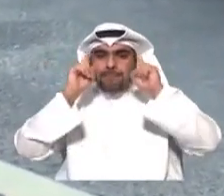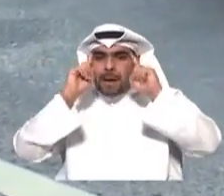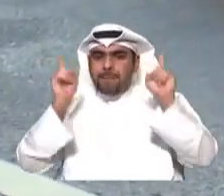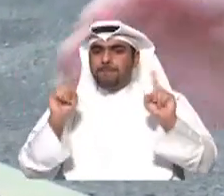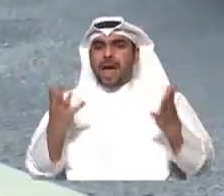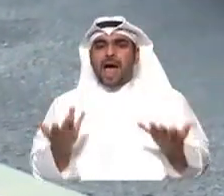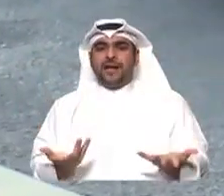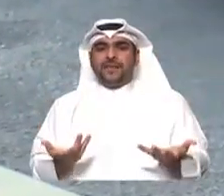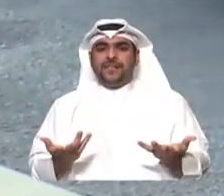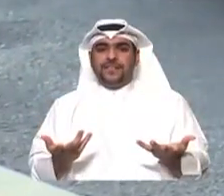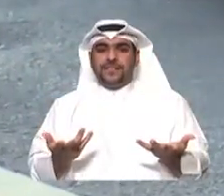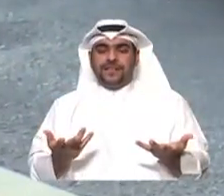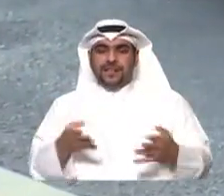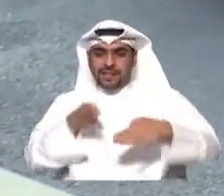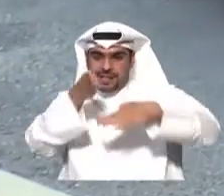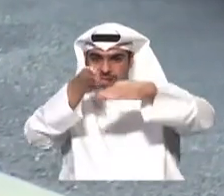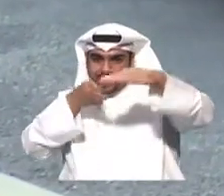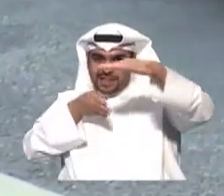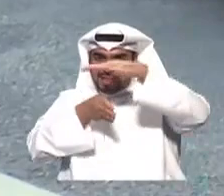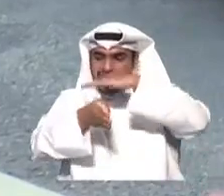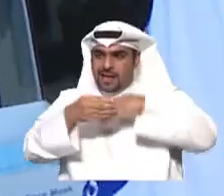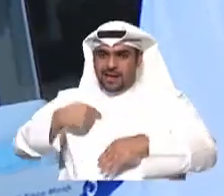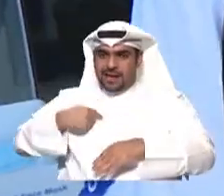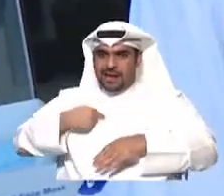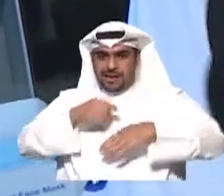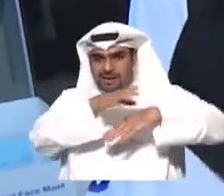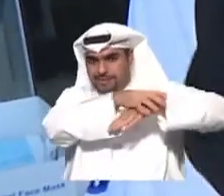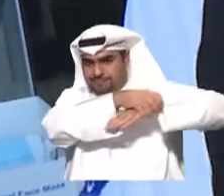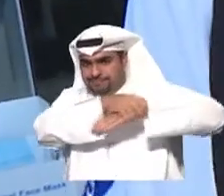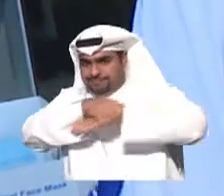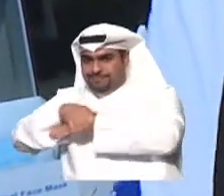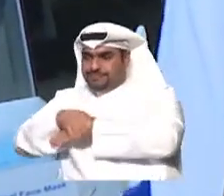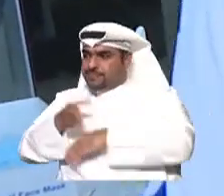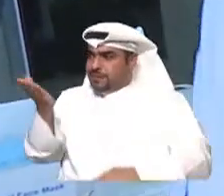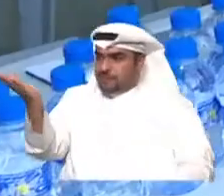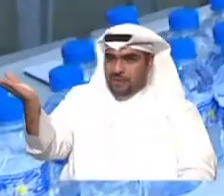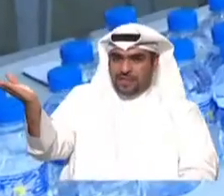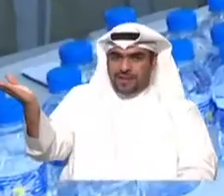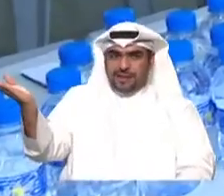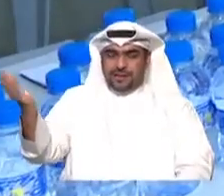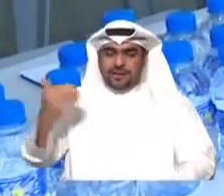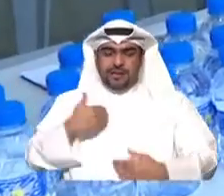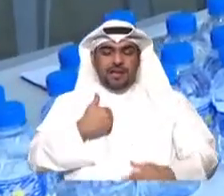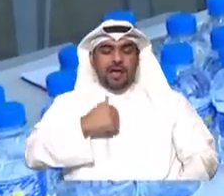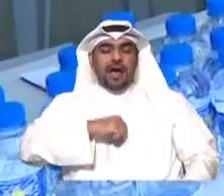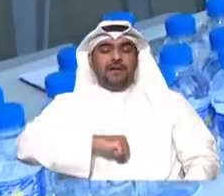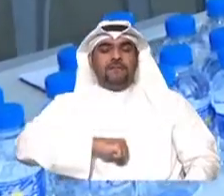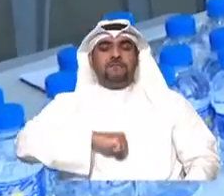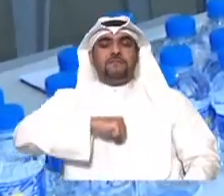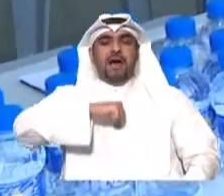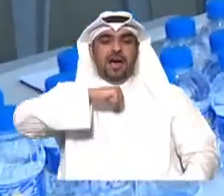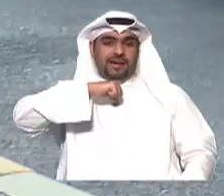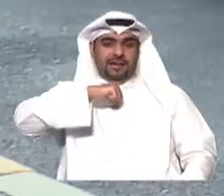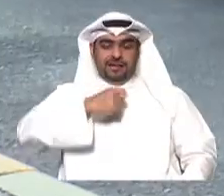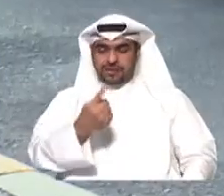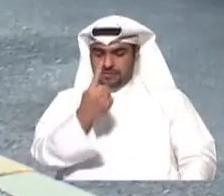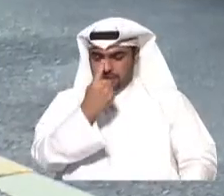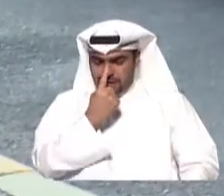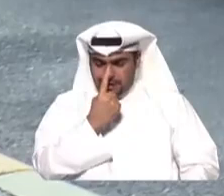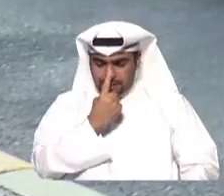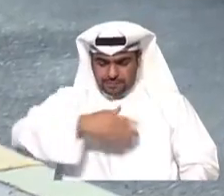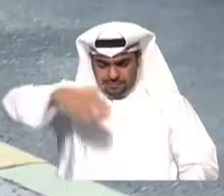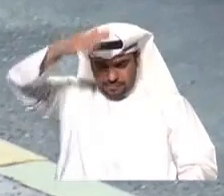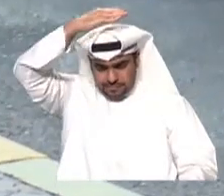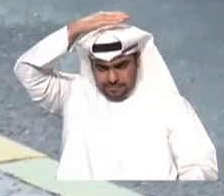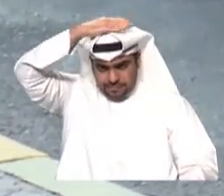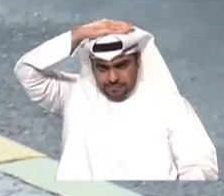فإحنا نوجههم لداخل وندخلهم حق وزارة الصحة. والله فخر لي أني أنا أخدم دولتي الكويت وأني أتطوع